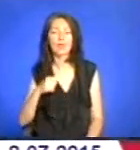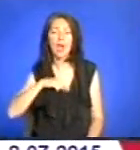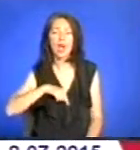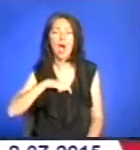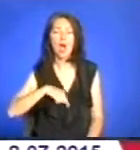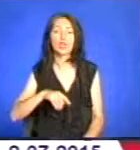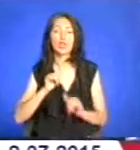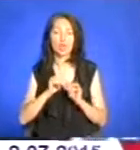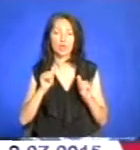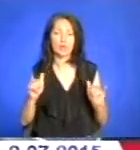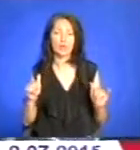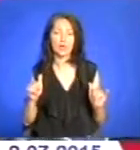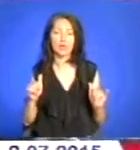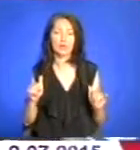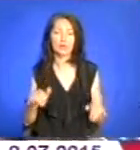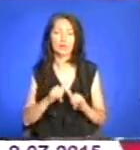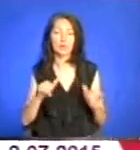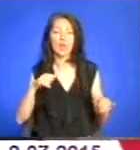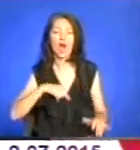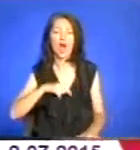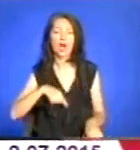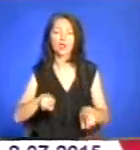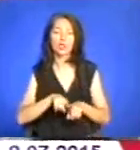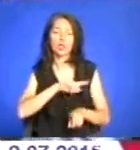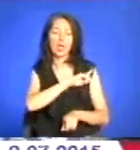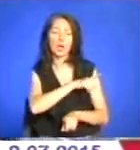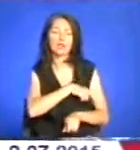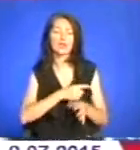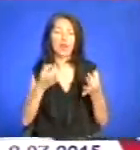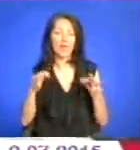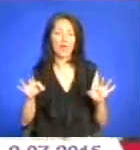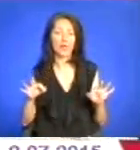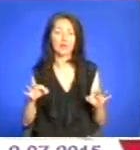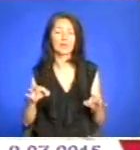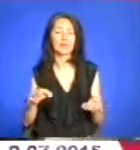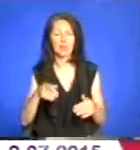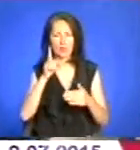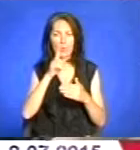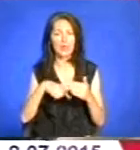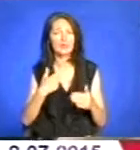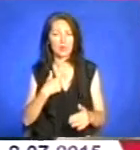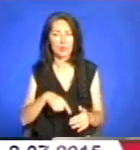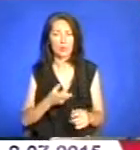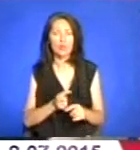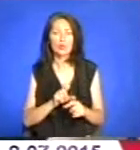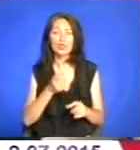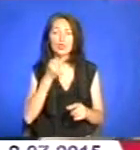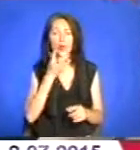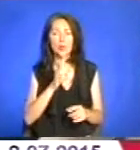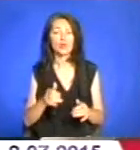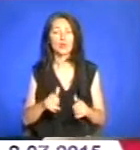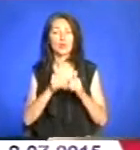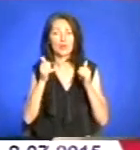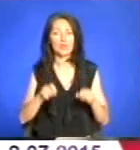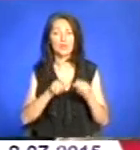Характер розвиває. Розвивається характер та сила волі. Розвивається впевненість в собі. Це дуже добре, що відкривається ще один